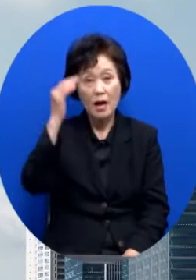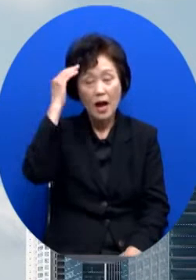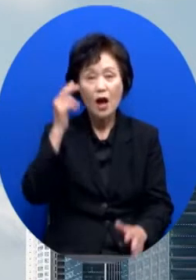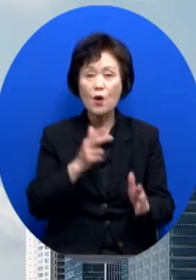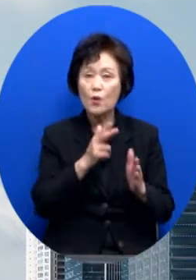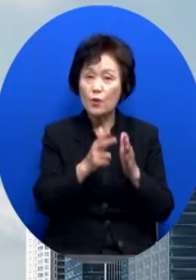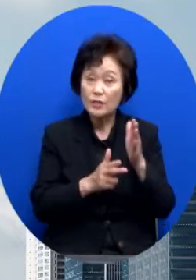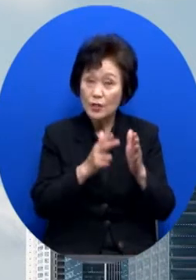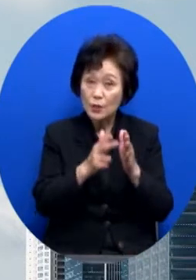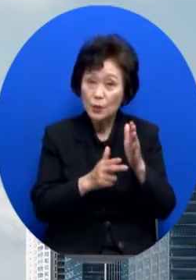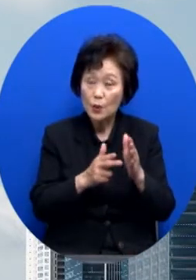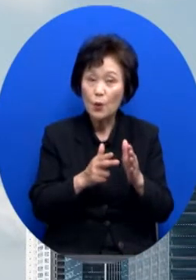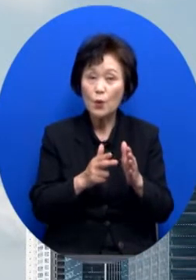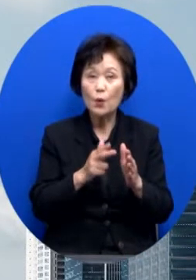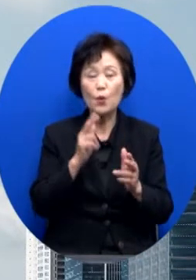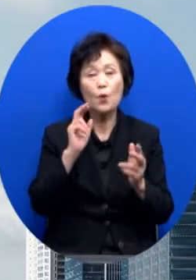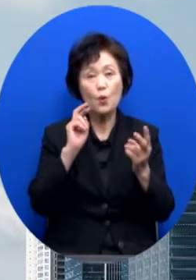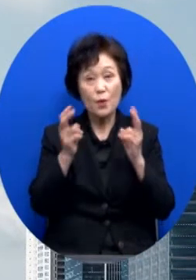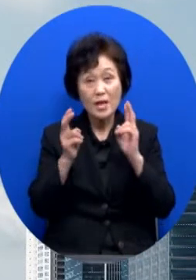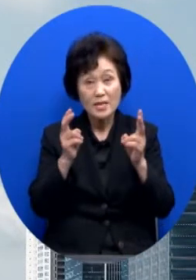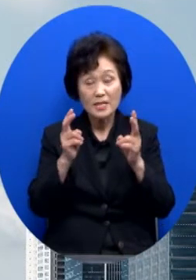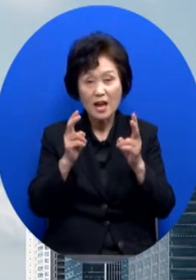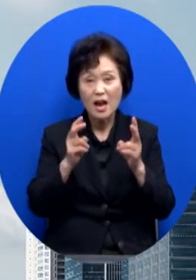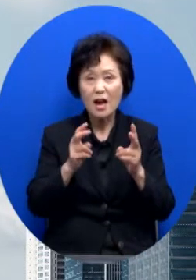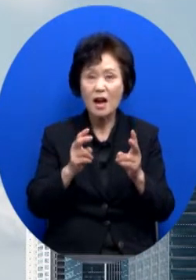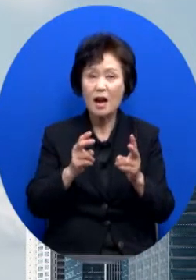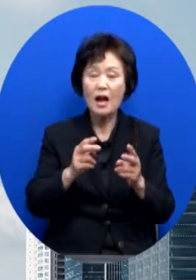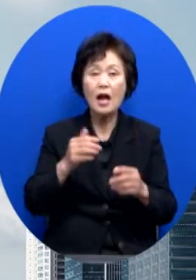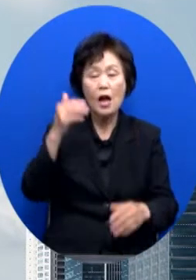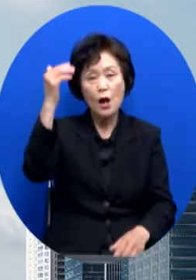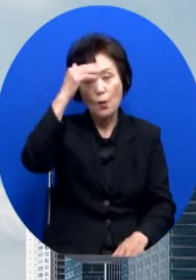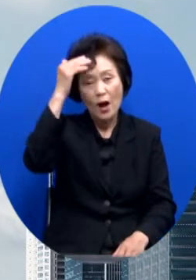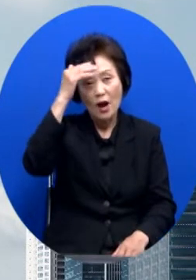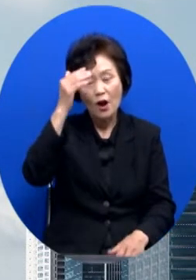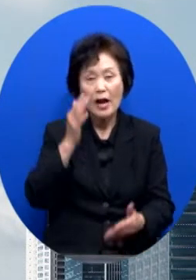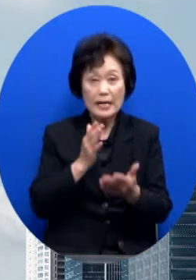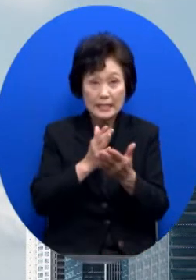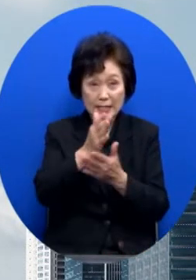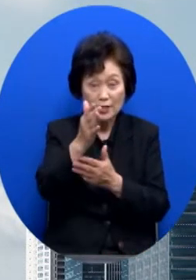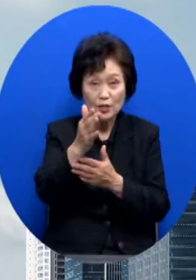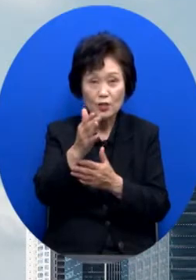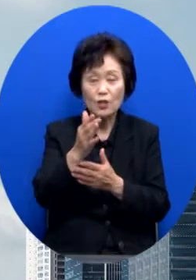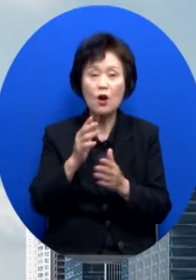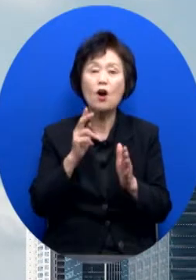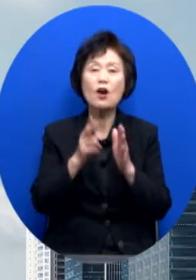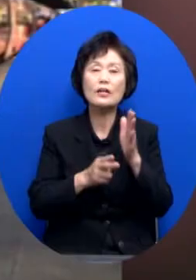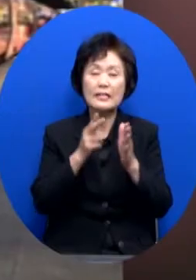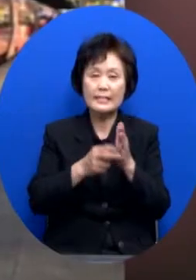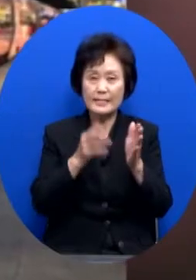한국철도공사 코레일이 사회적 거리두기 해제에 따라 관광 전용 열차의 운행을 재개합니다.